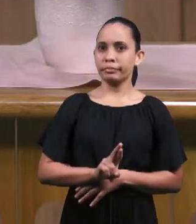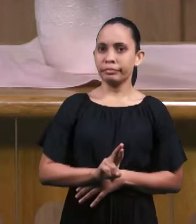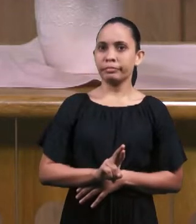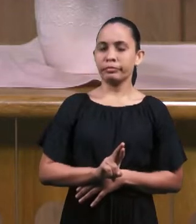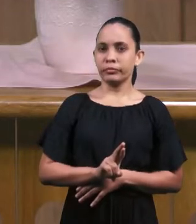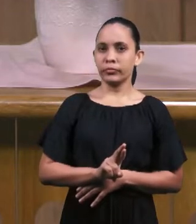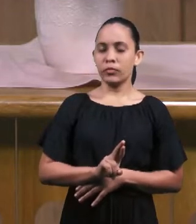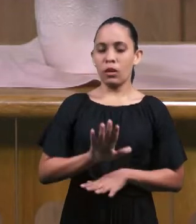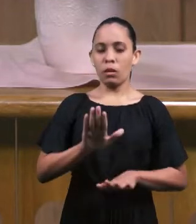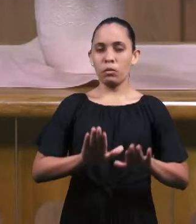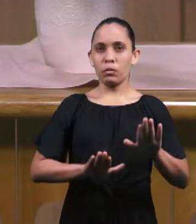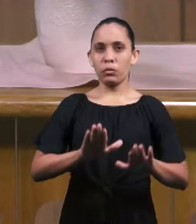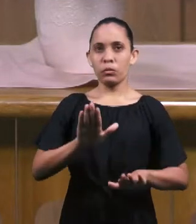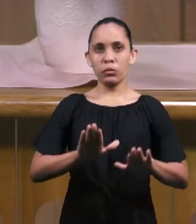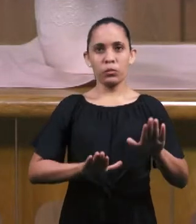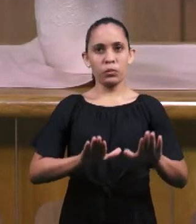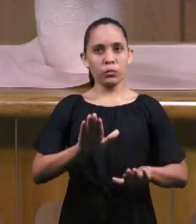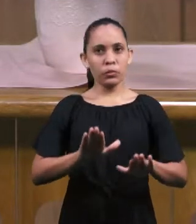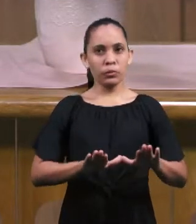de quelques-uns qui sont entrés.